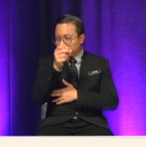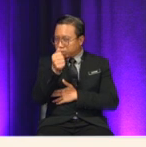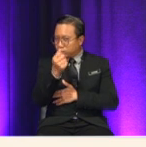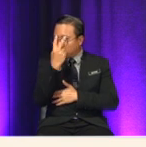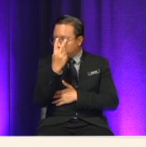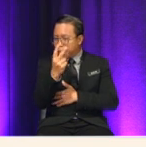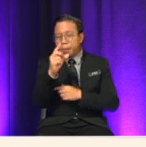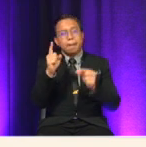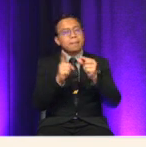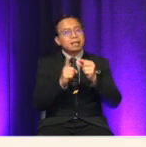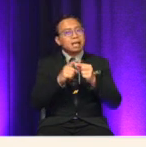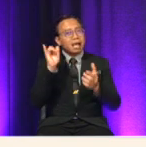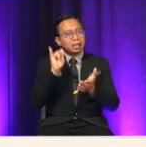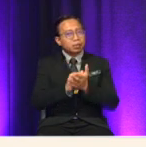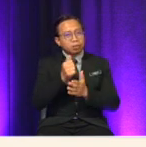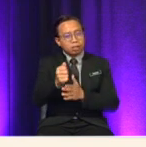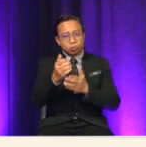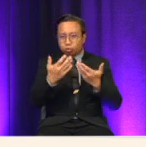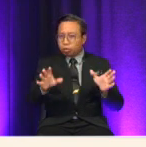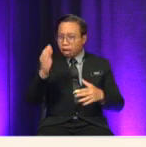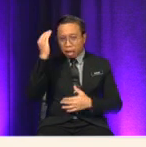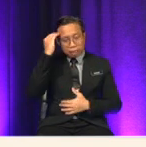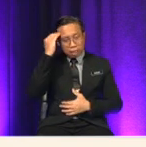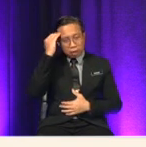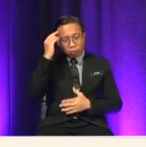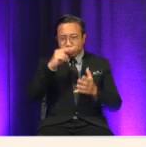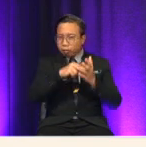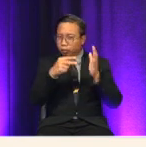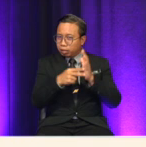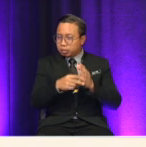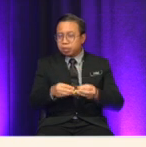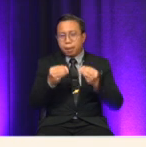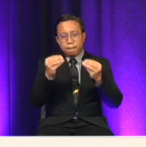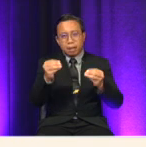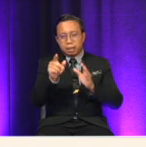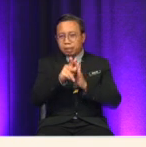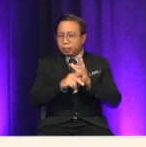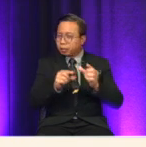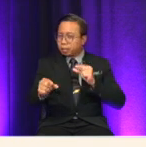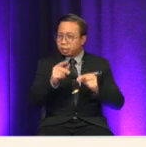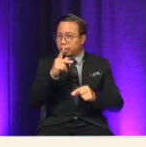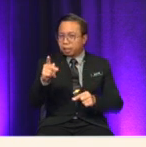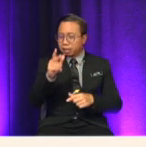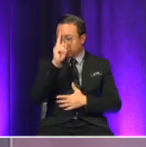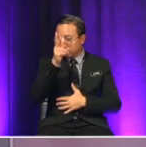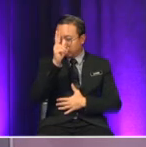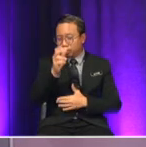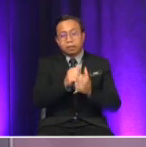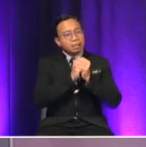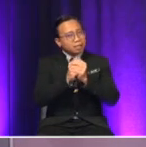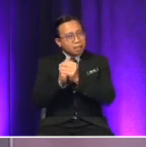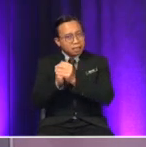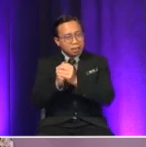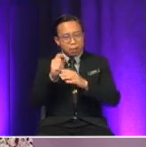saja perkataan itu, kamu sudah tahu itu ialah definisi bagi pergerakan kreatif. Okey, tahniah kepada